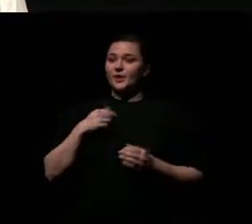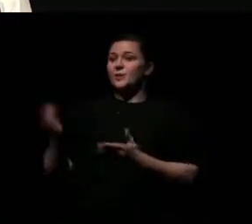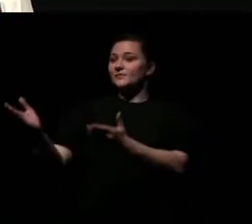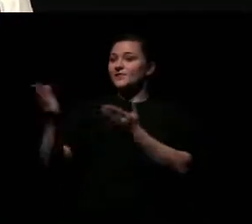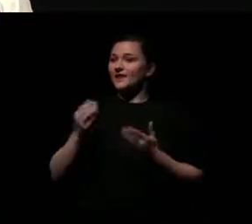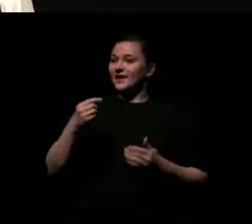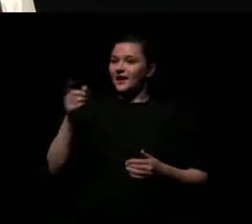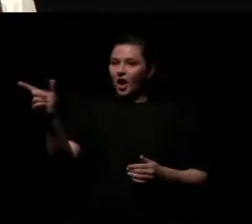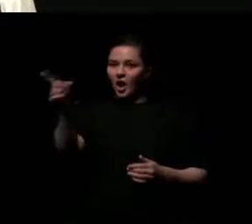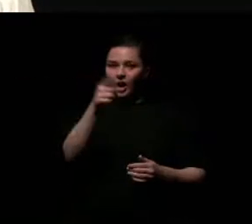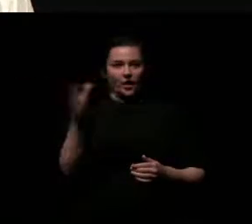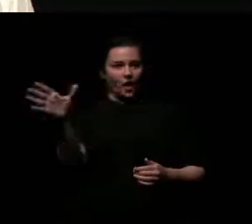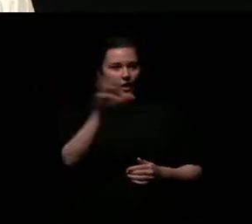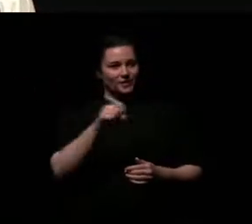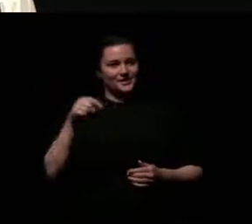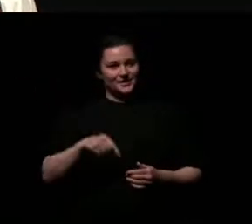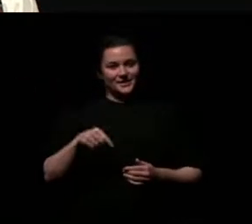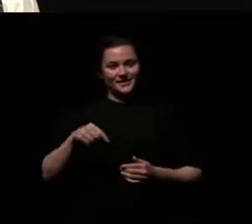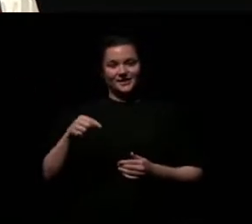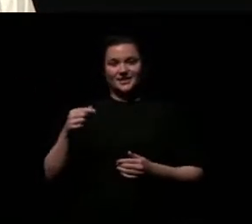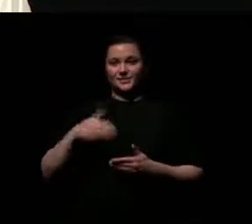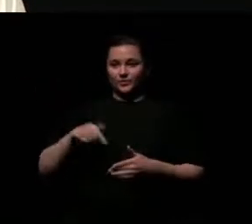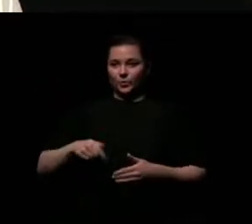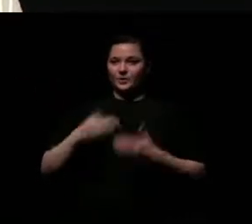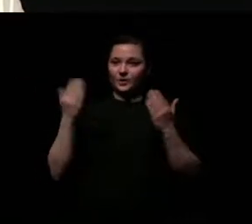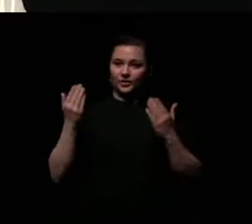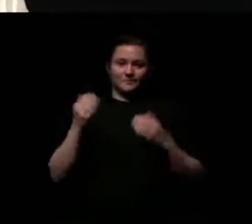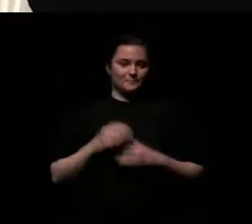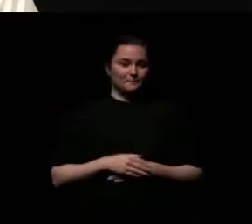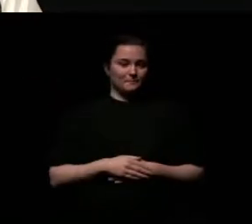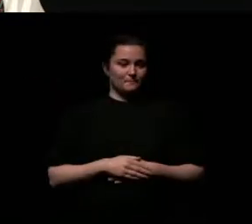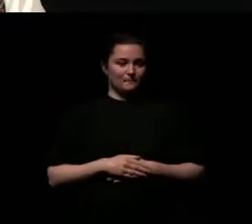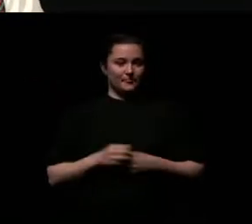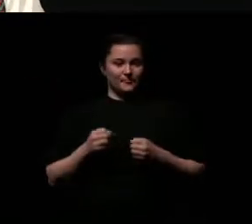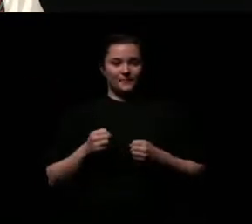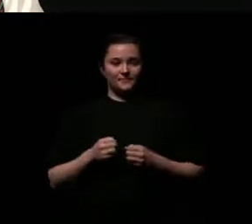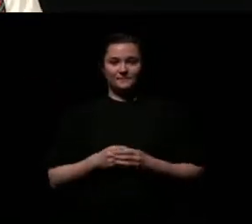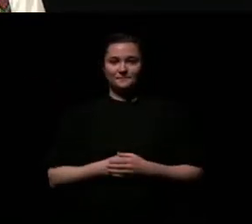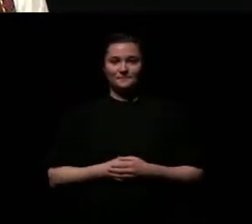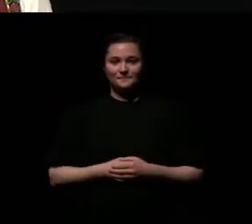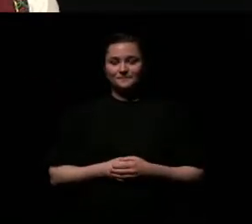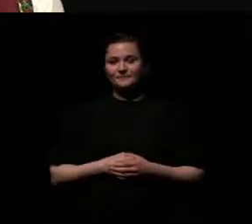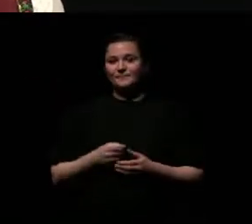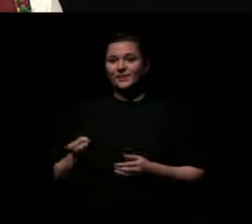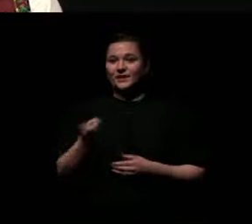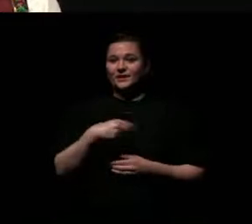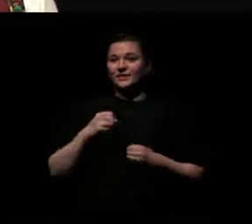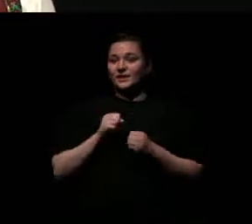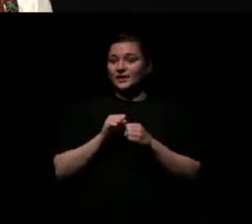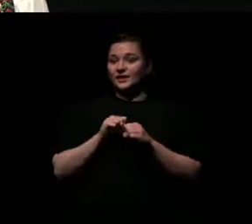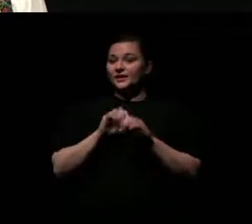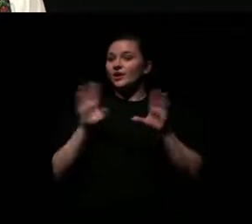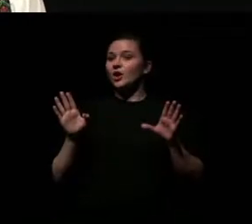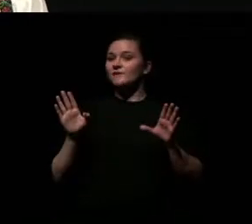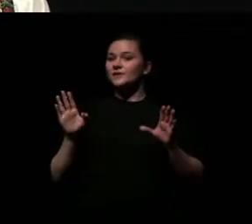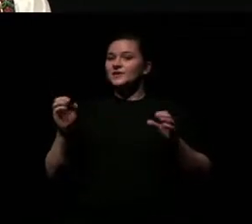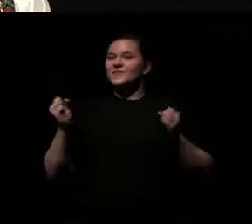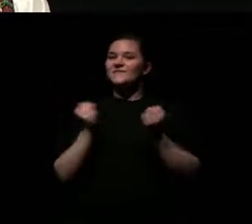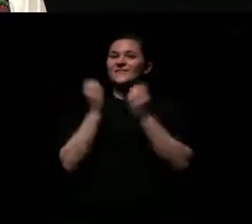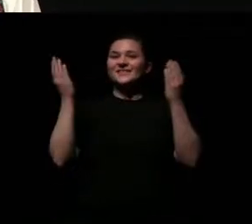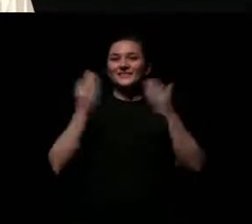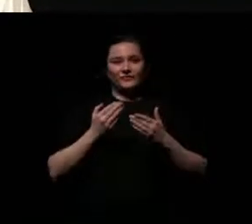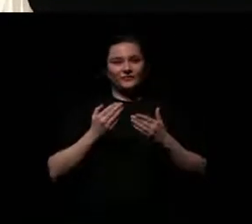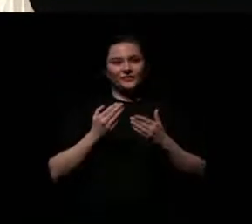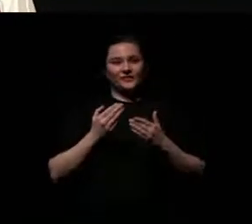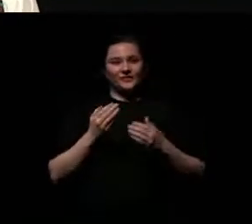vi arrangerer i samarbeid med Samien studenter Trondsene. Vi er nå klare for en skikkelig festaften, der vi mellom andre